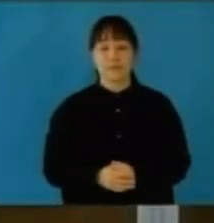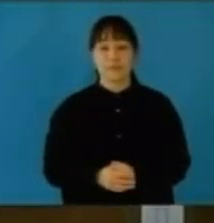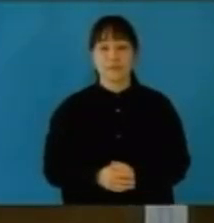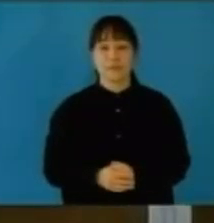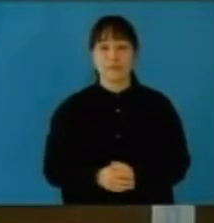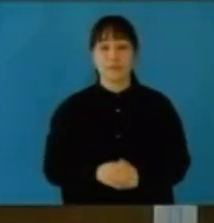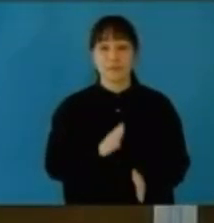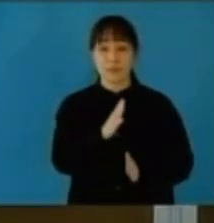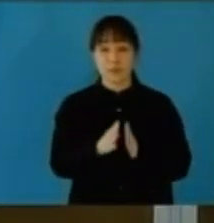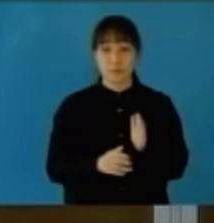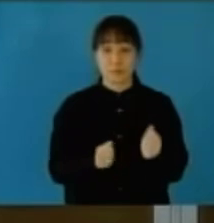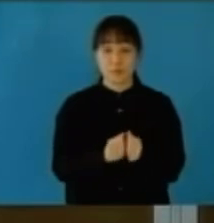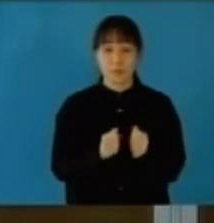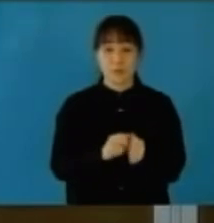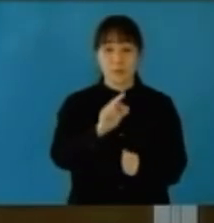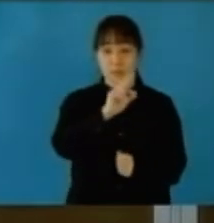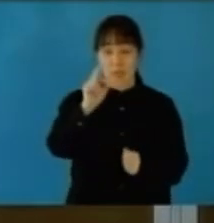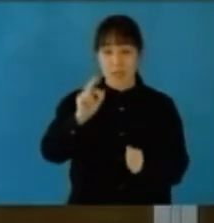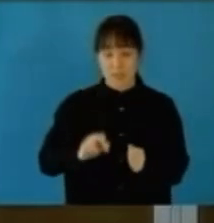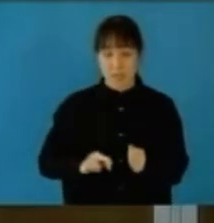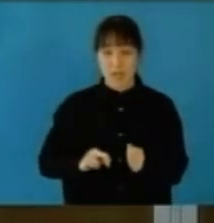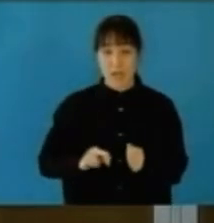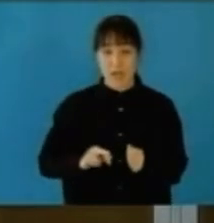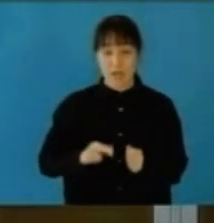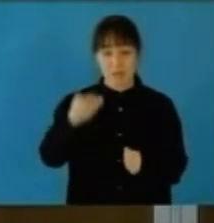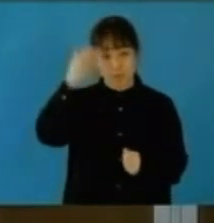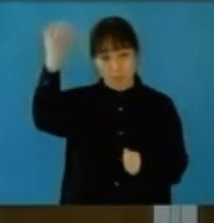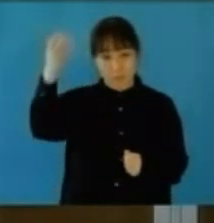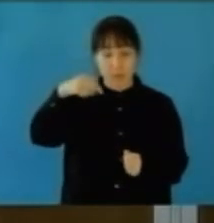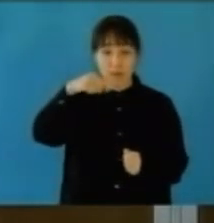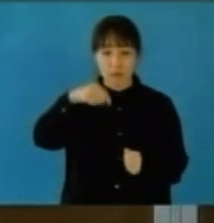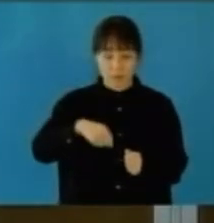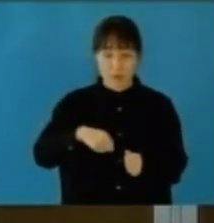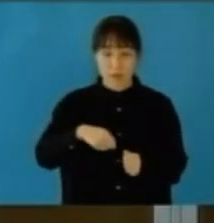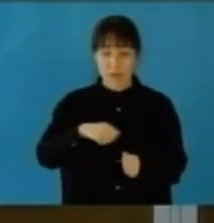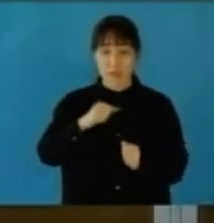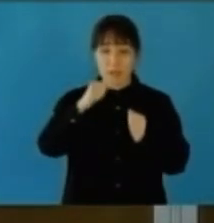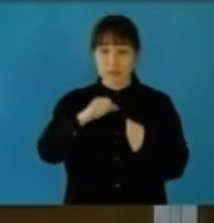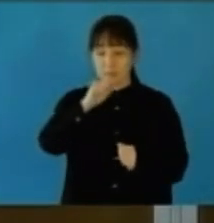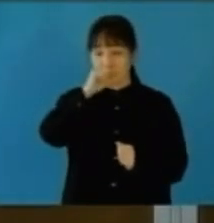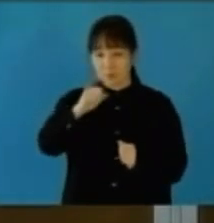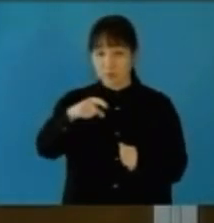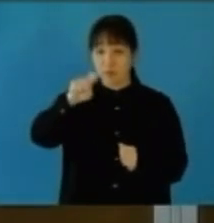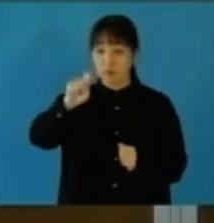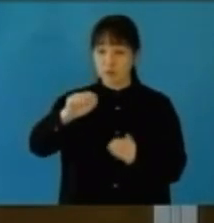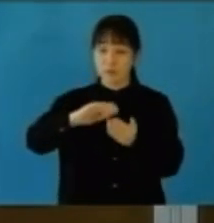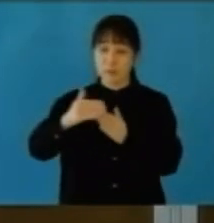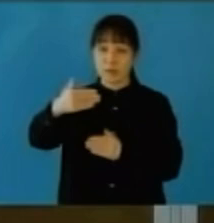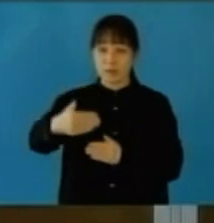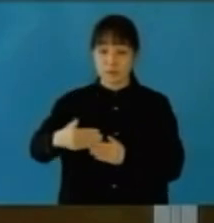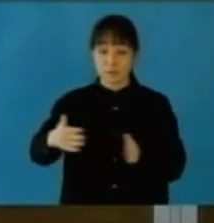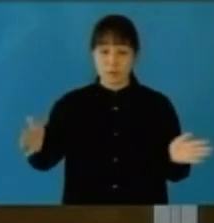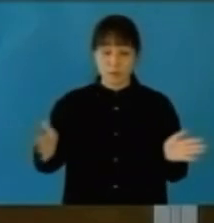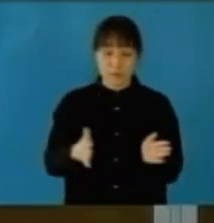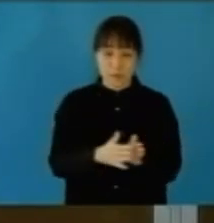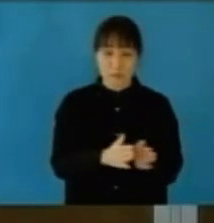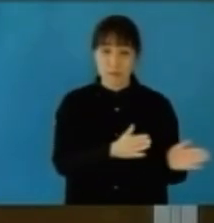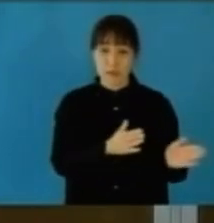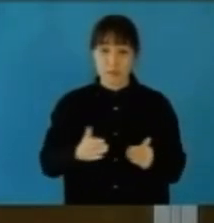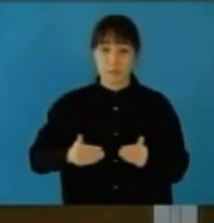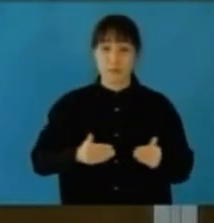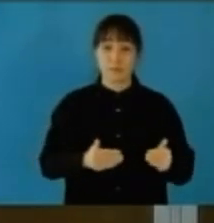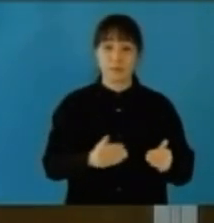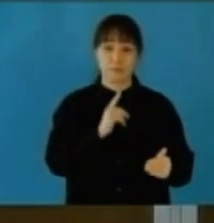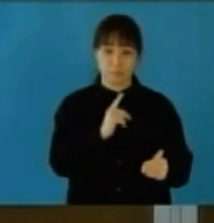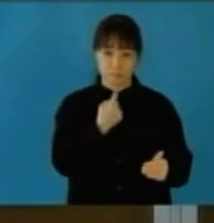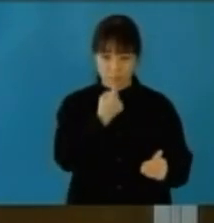スポーツコンベンションセンターの基本構想においては、住吉の15番街区も一体的に整備を図るというふうにしておりまして、その際